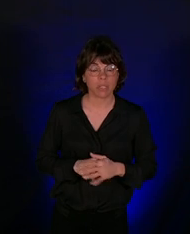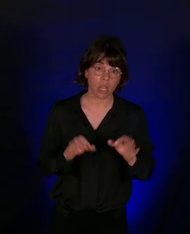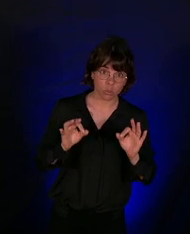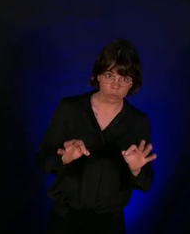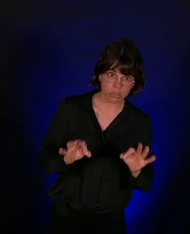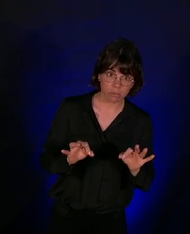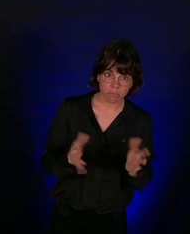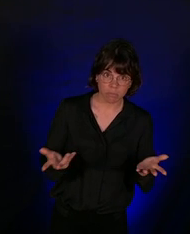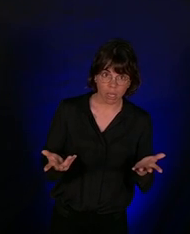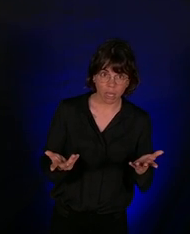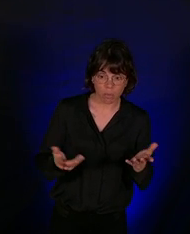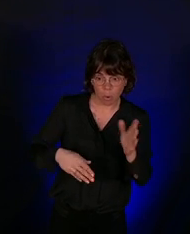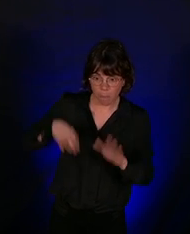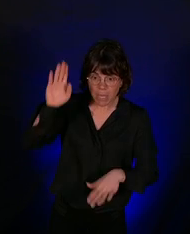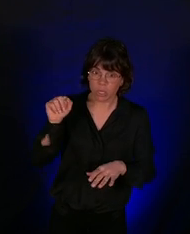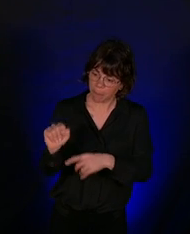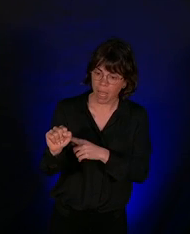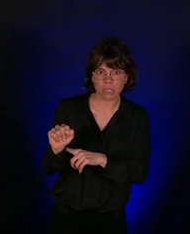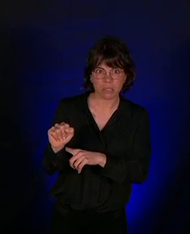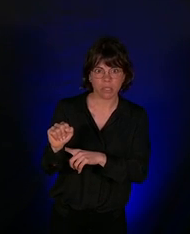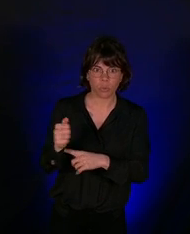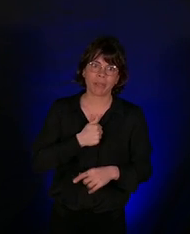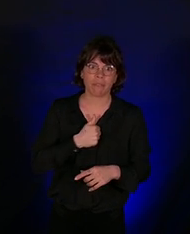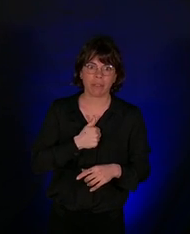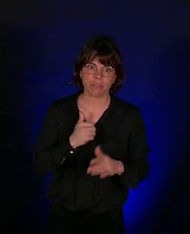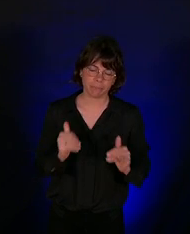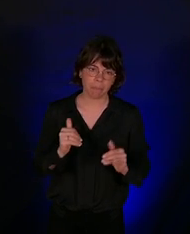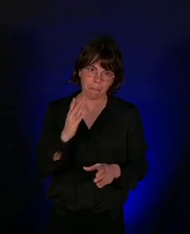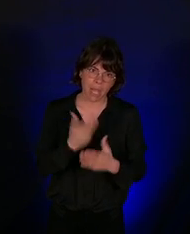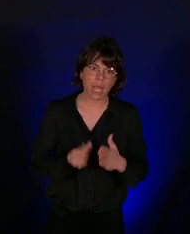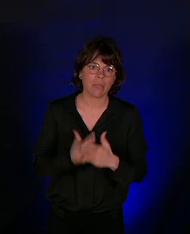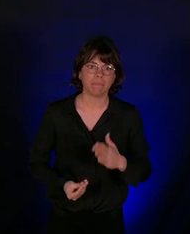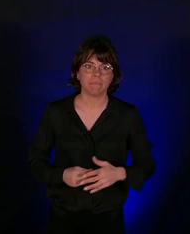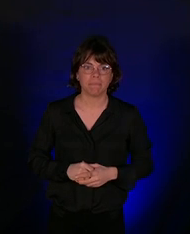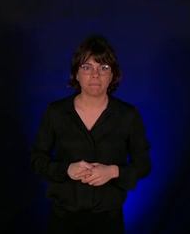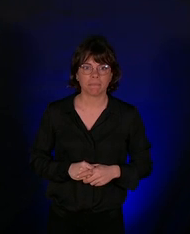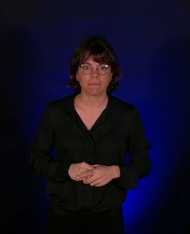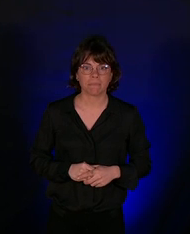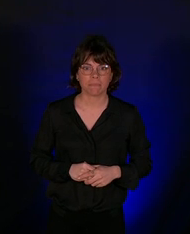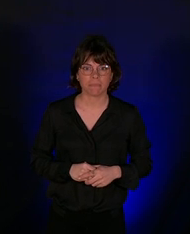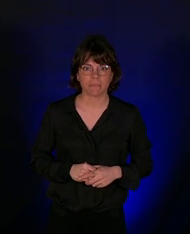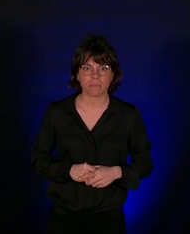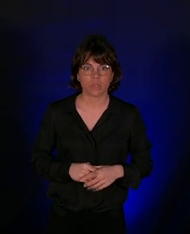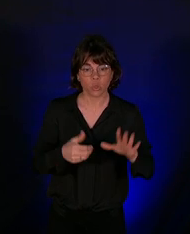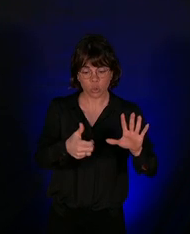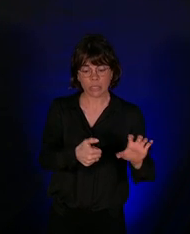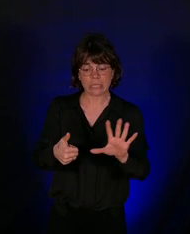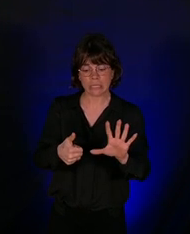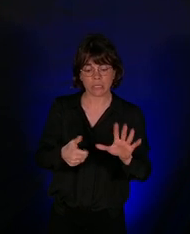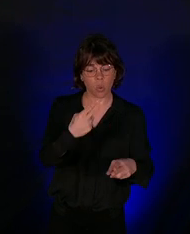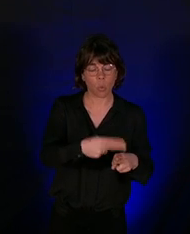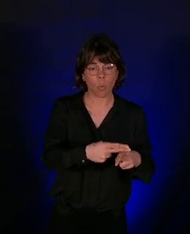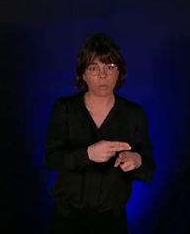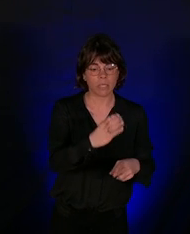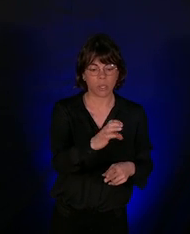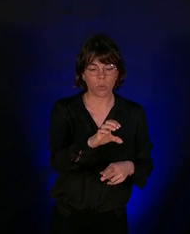les mises à disposition pour les camarades issus du privé sur les 66 nomes proposés pour